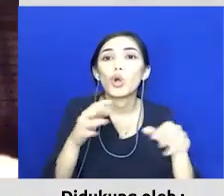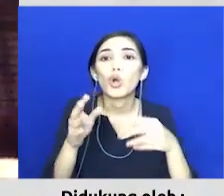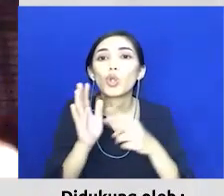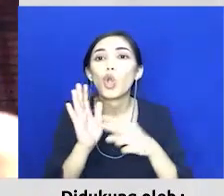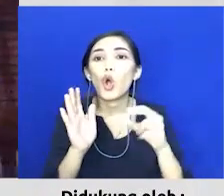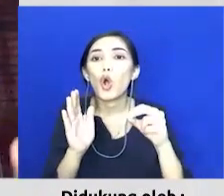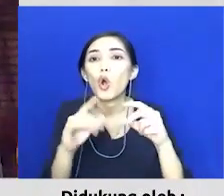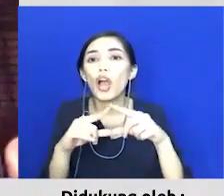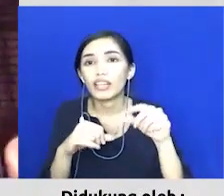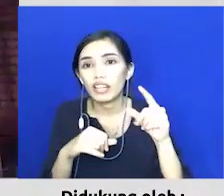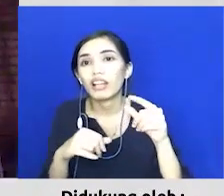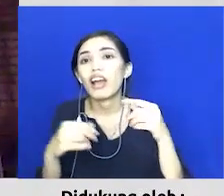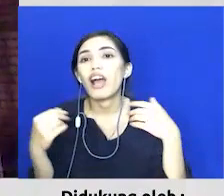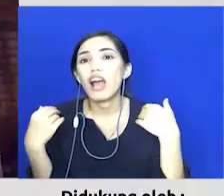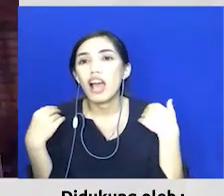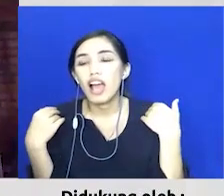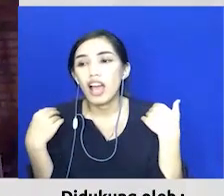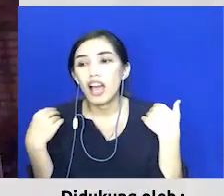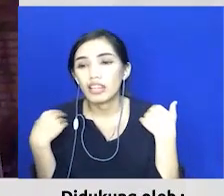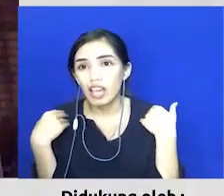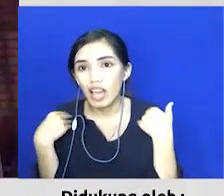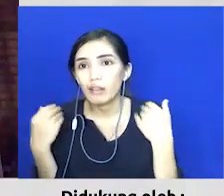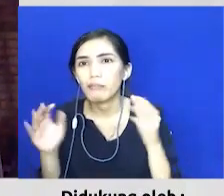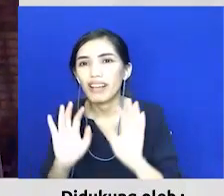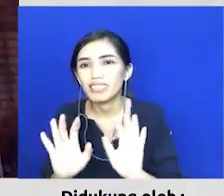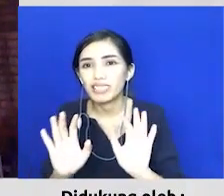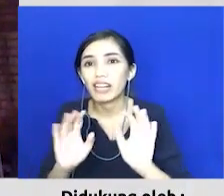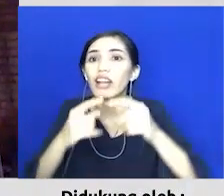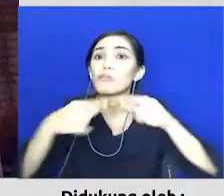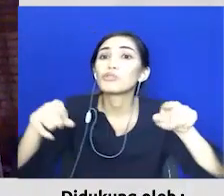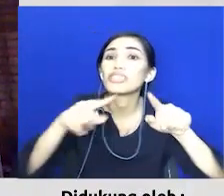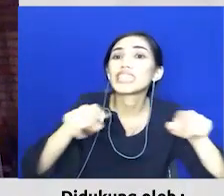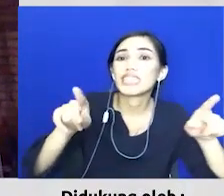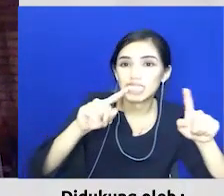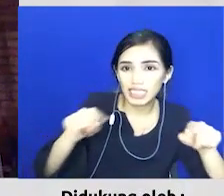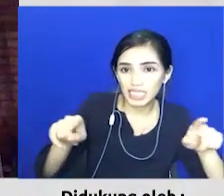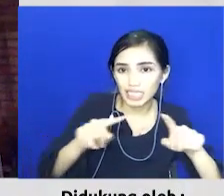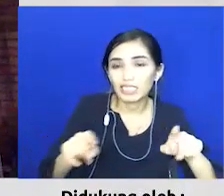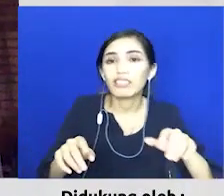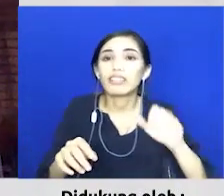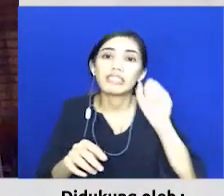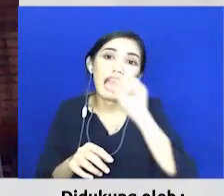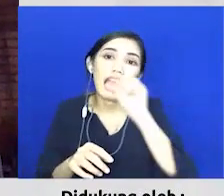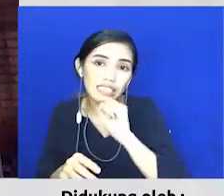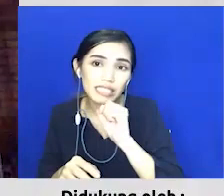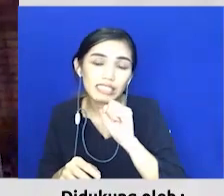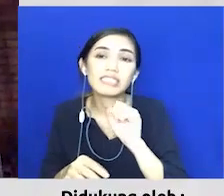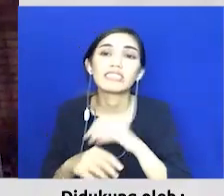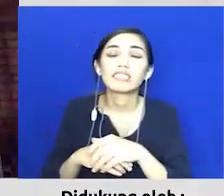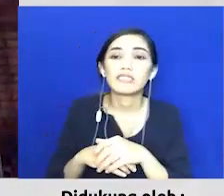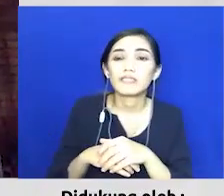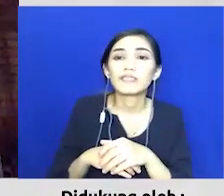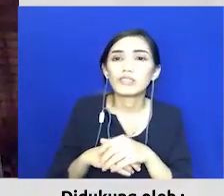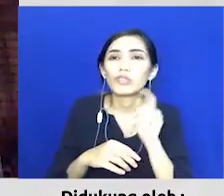nyanyian, dia punya selera yang sangat tinggi menurut saya tentang musik gitu. Kebetulan Syamsul Bahri,